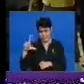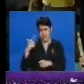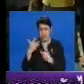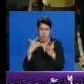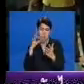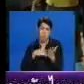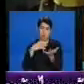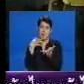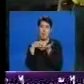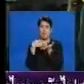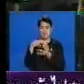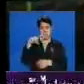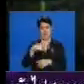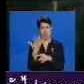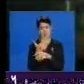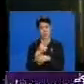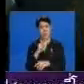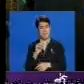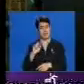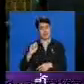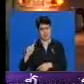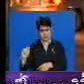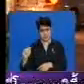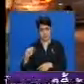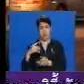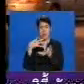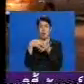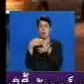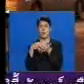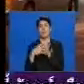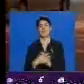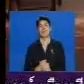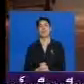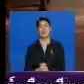ยอดวิชัยสถานีวิทยุโทรทัศน์แห่งประเทศไทยรายงาน